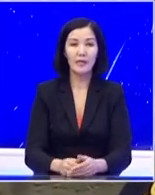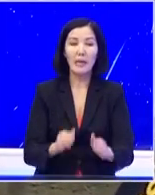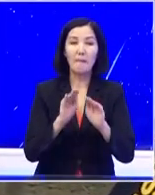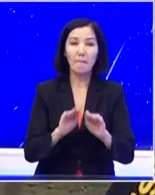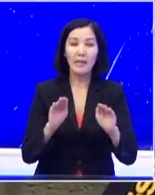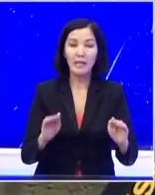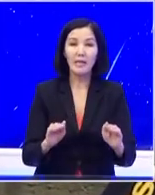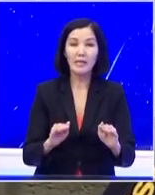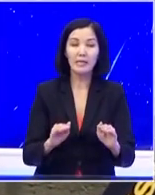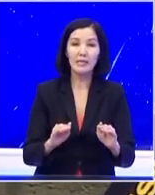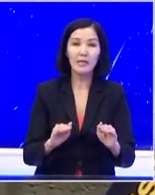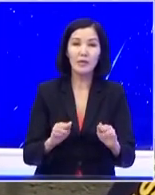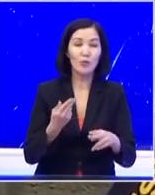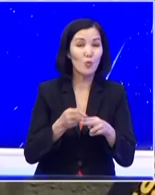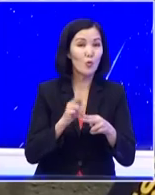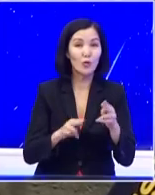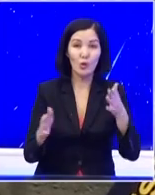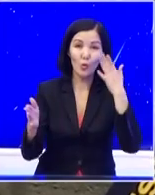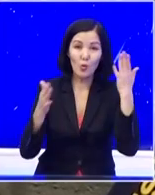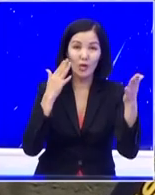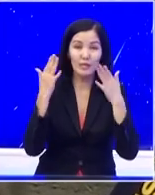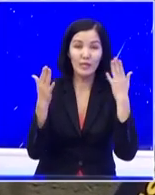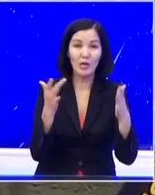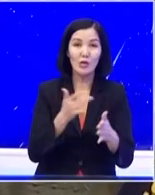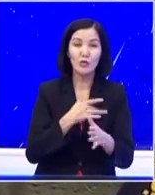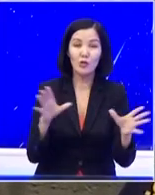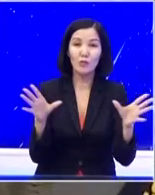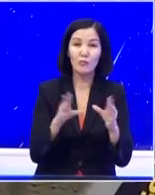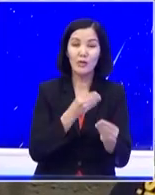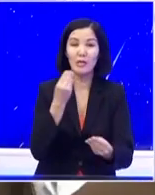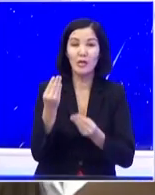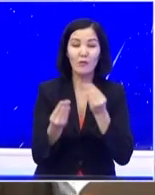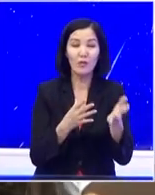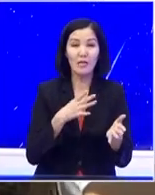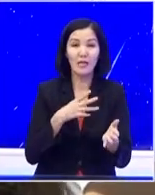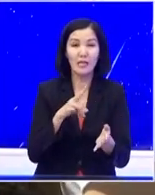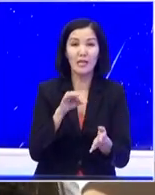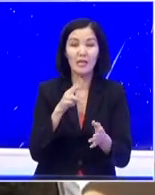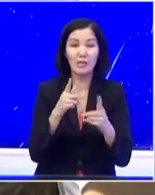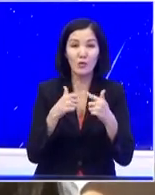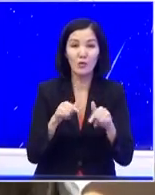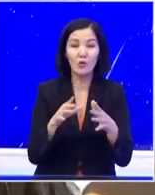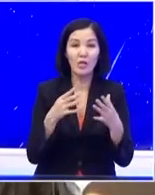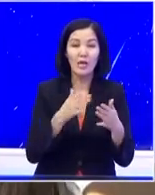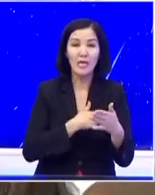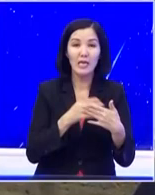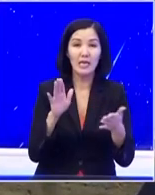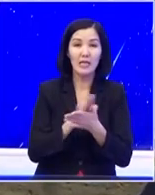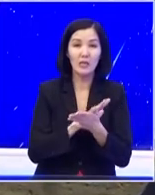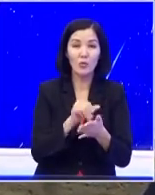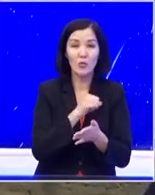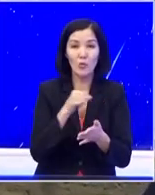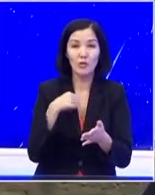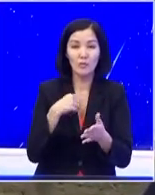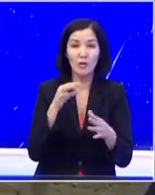Балалардың көңіл күйін жеткізе алмаймын. Қуанғандарын көріп жүрегім олармен бірге алып ұшты. Лидер құрылғалы еріктілікпен айналысып келем. Өзім қатерлі